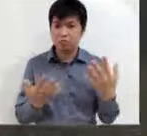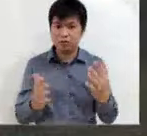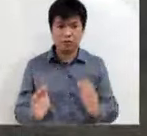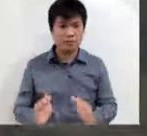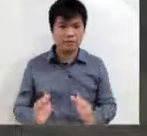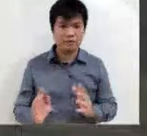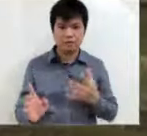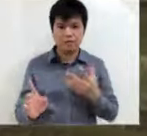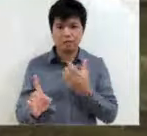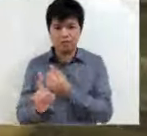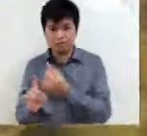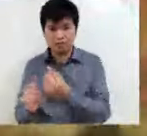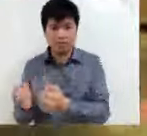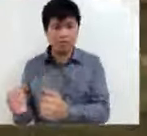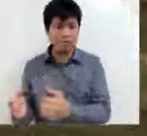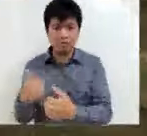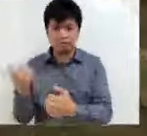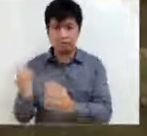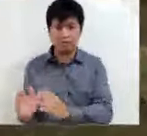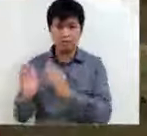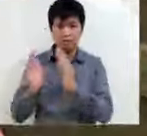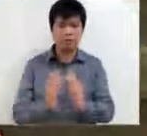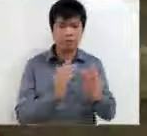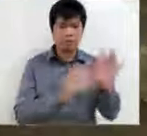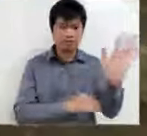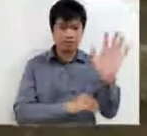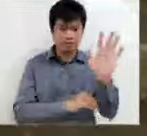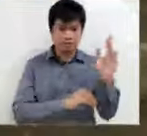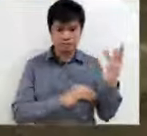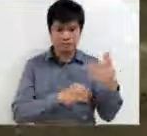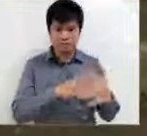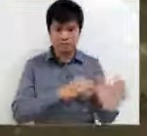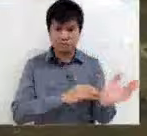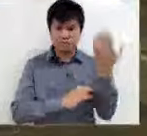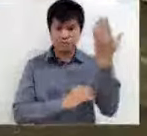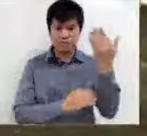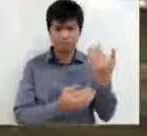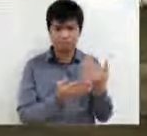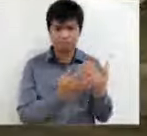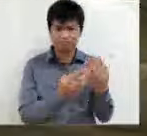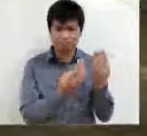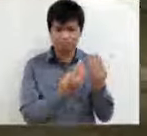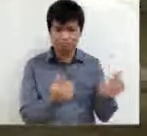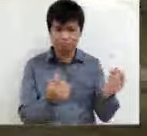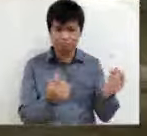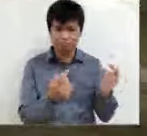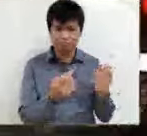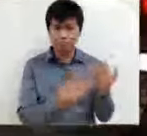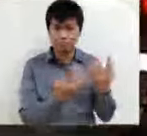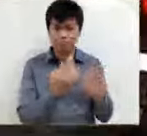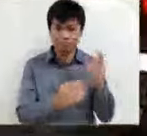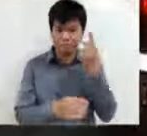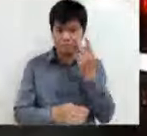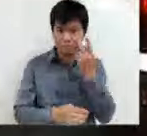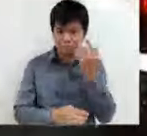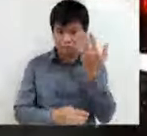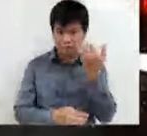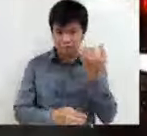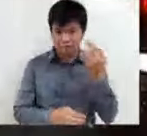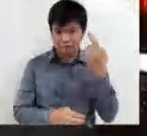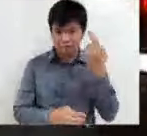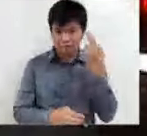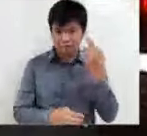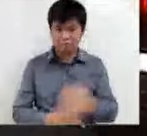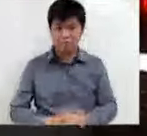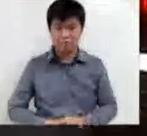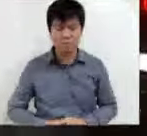na ng umaga kanina, nang tuluyang maapulang apoy, inaalam pa ang sanhi na sunog. Pero base po doon sa nauna po natin